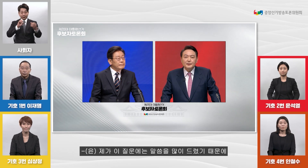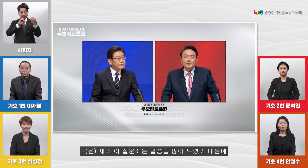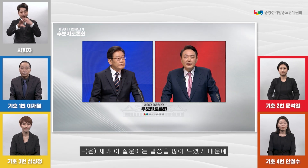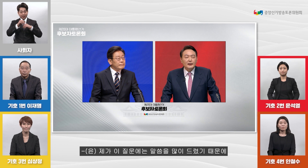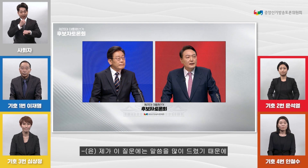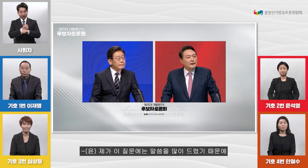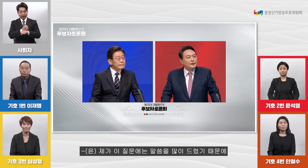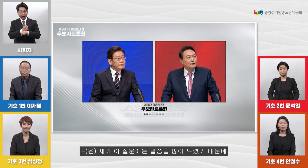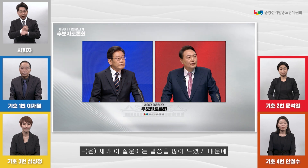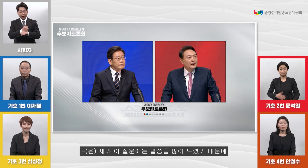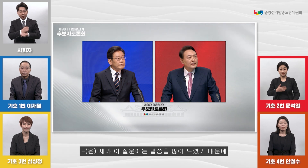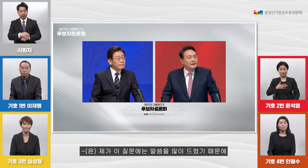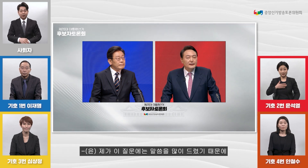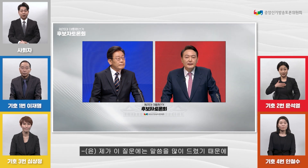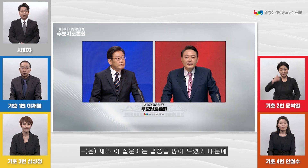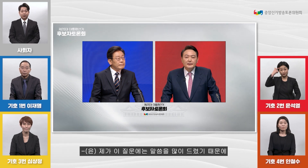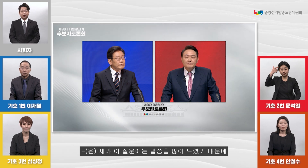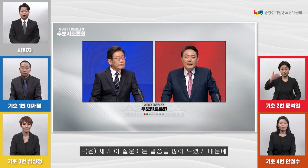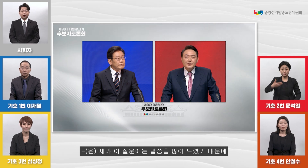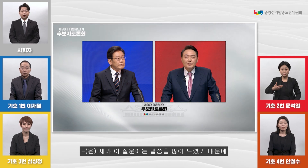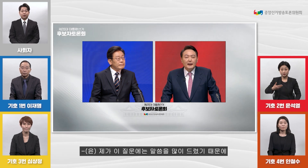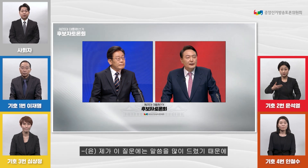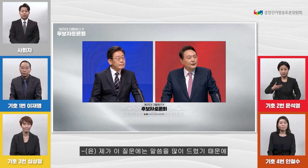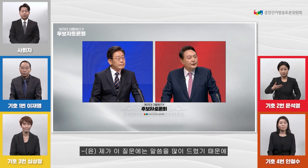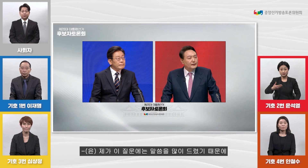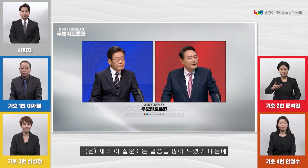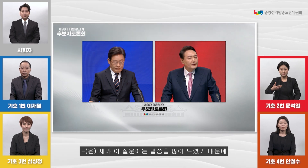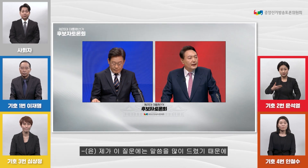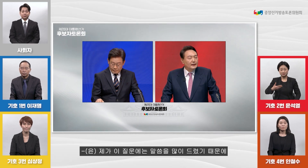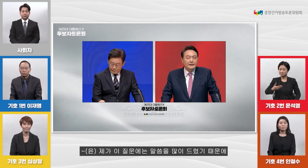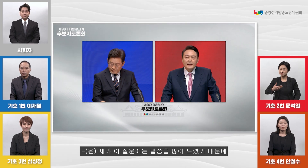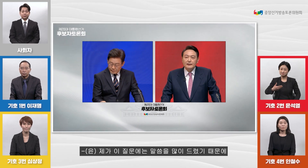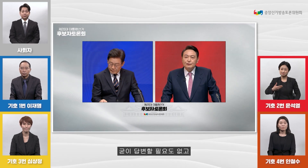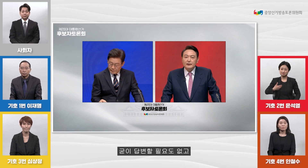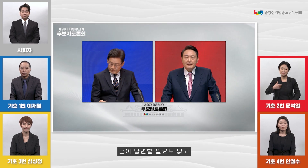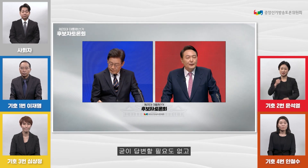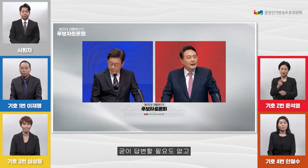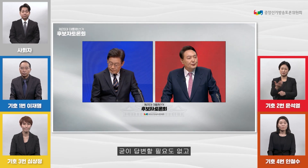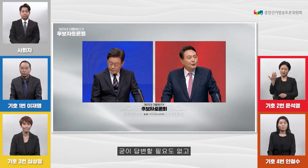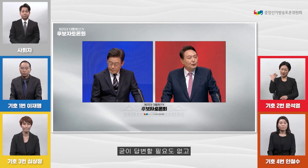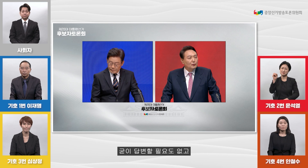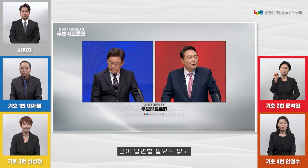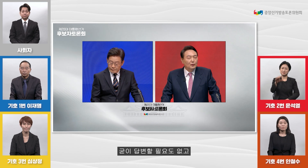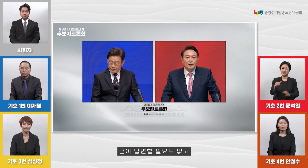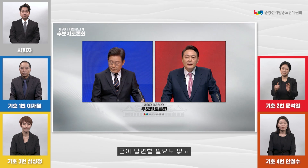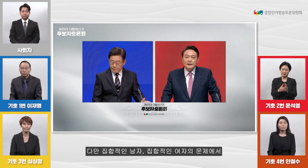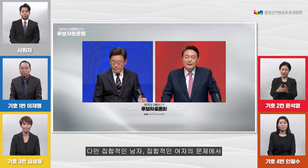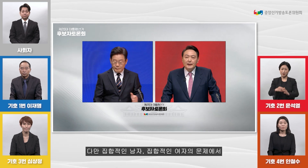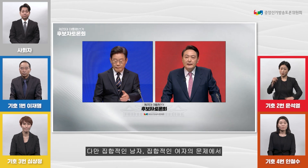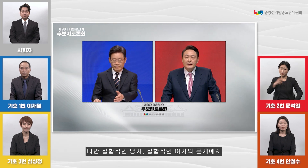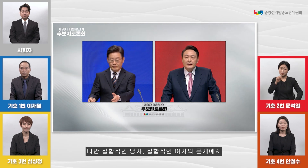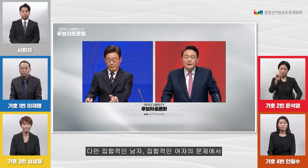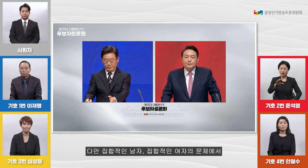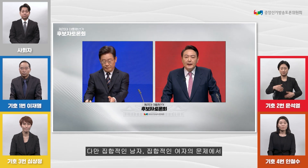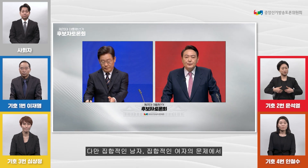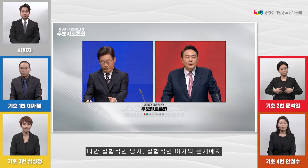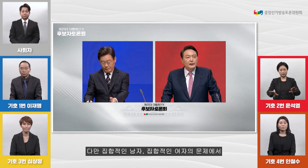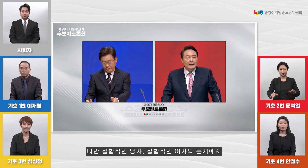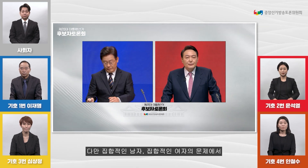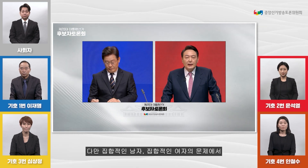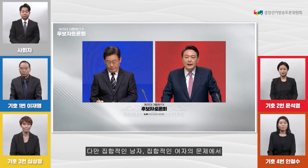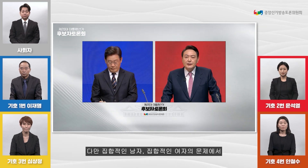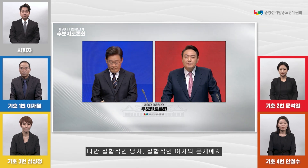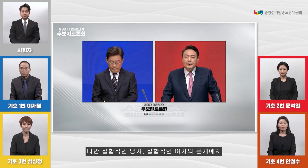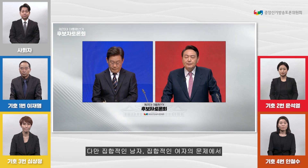답변하시겠습니까? 뭐 제가 이 질문에는 말씀을 많이 드렸기 때문에 굳이 답변할 필요도 없고 다만